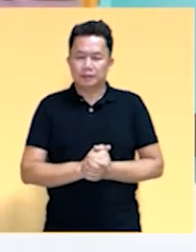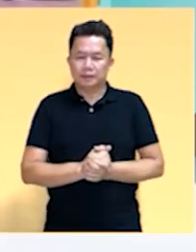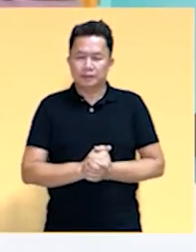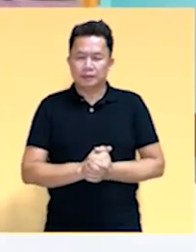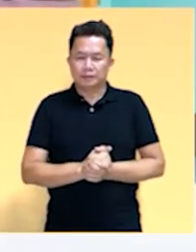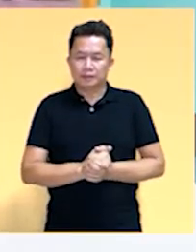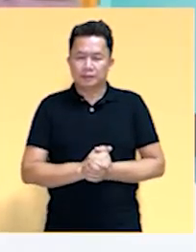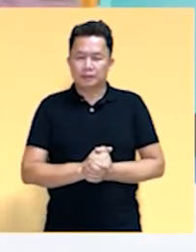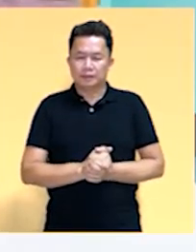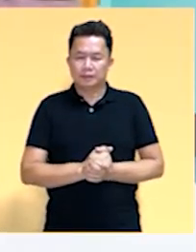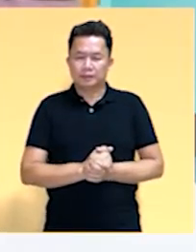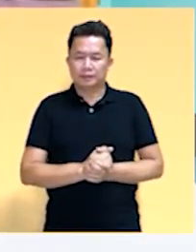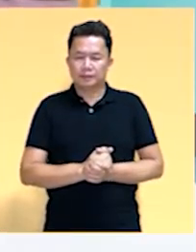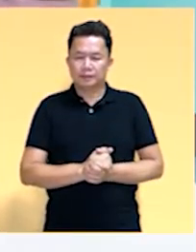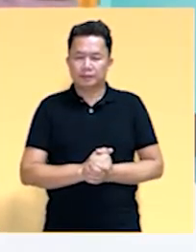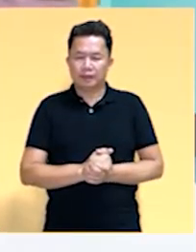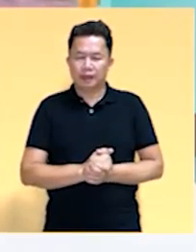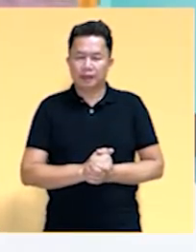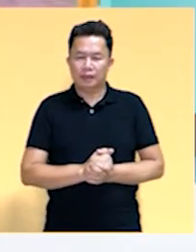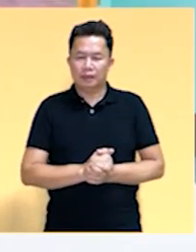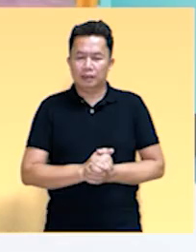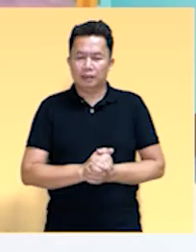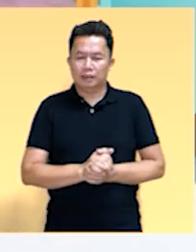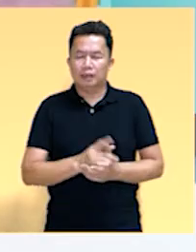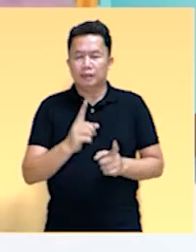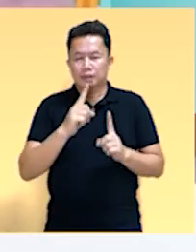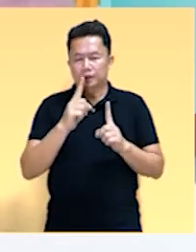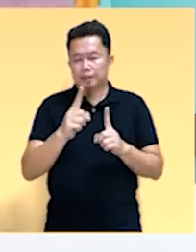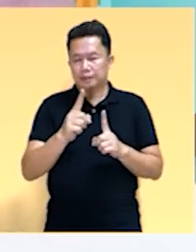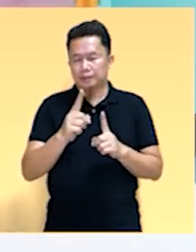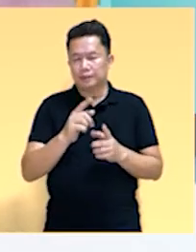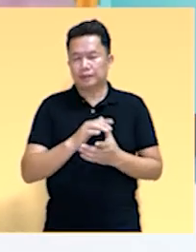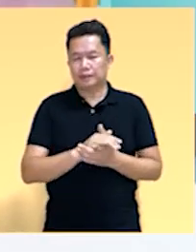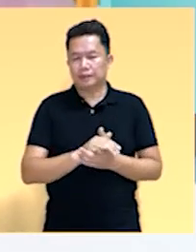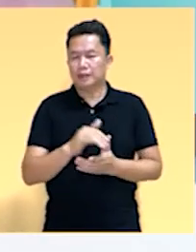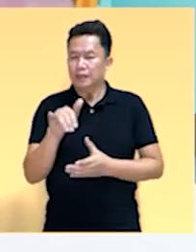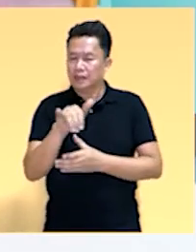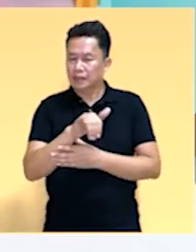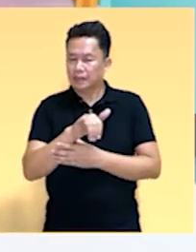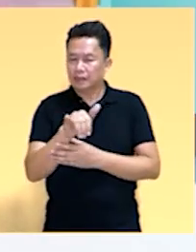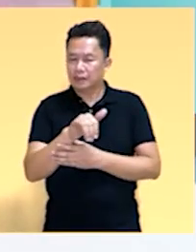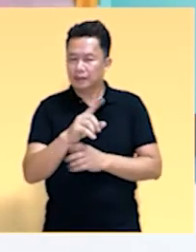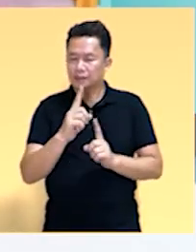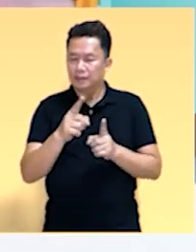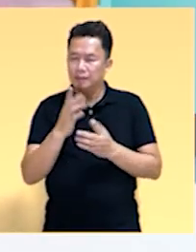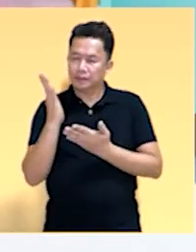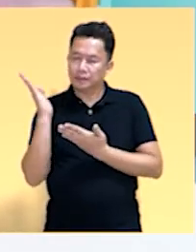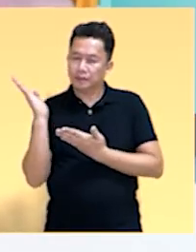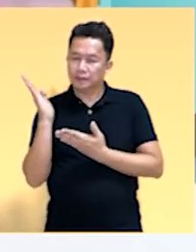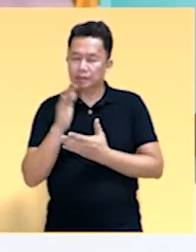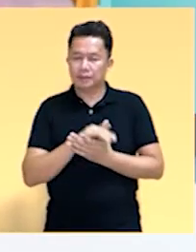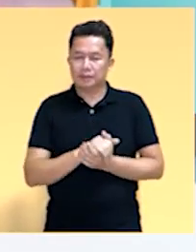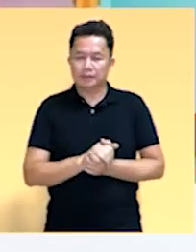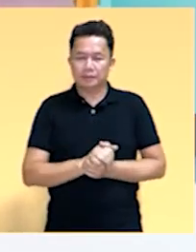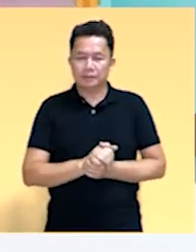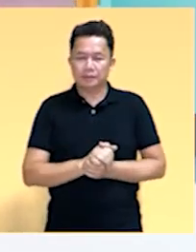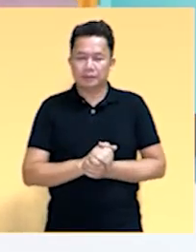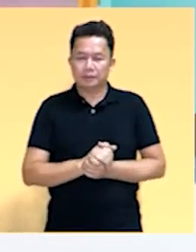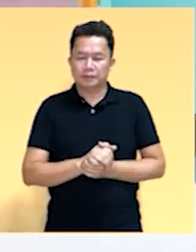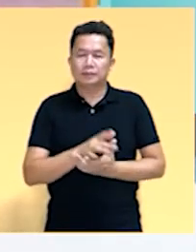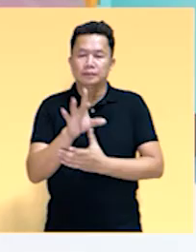Nasagot na ba? Magkatulad ba tayo ng sagot?